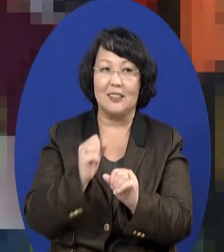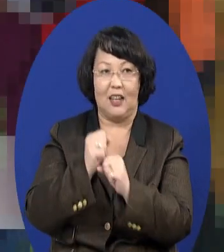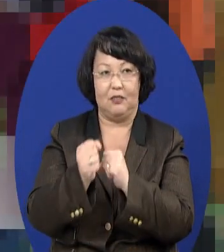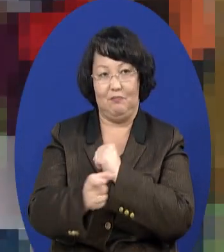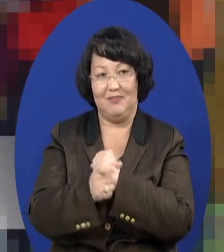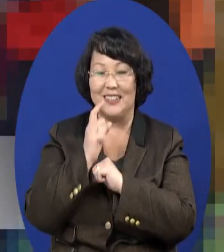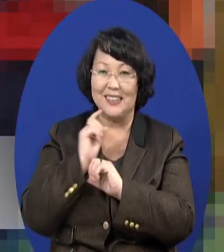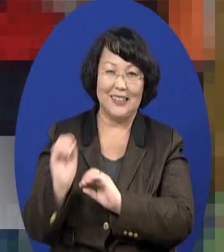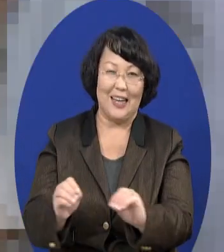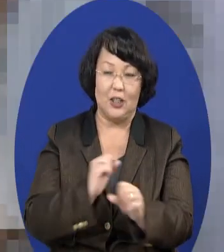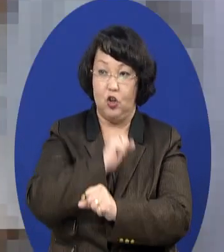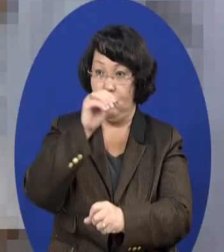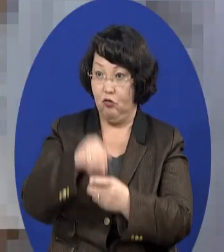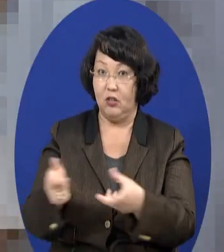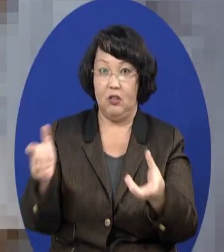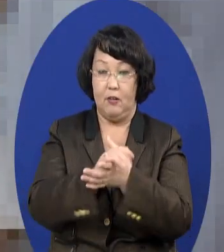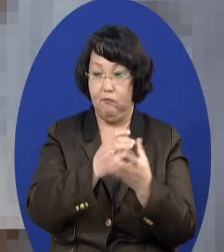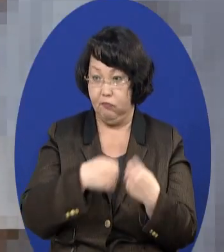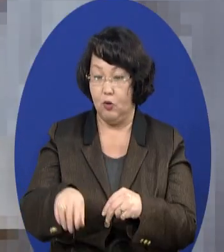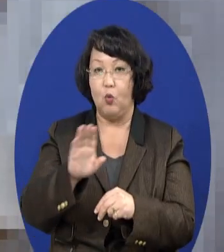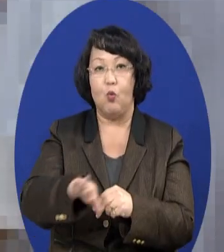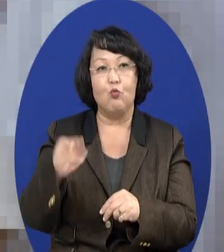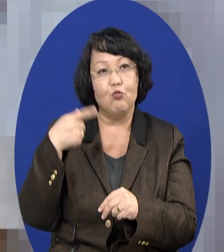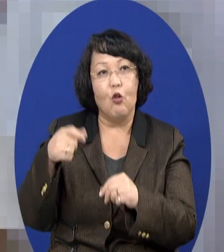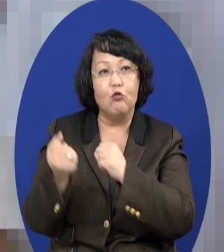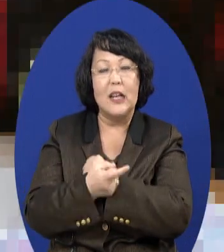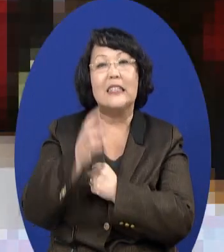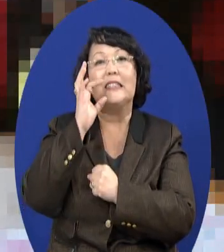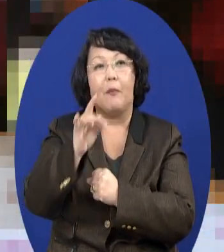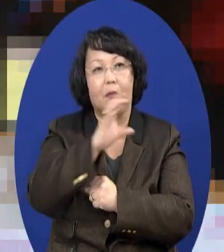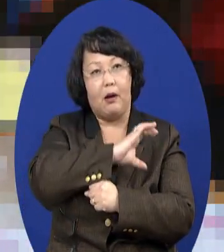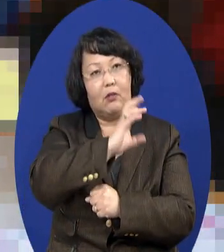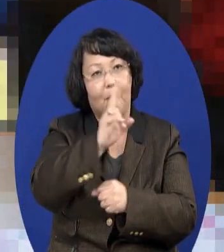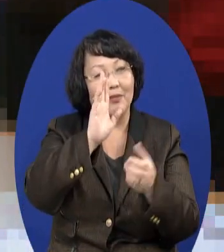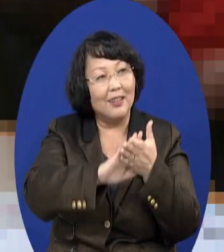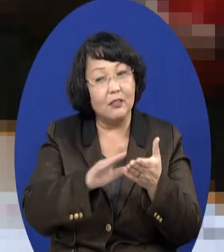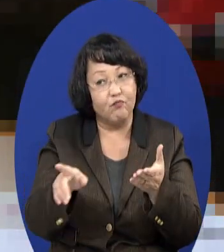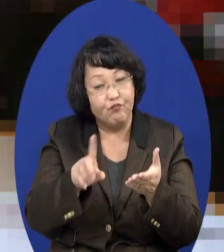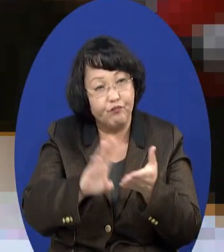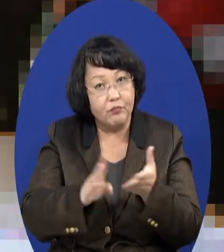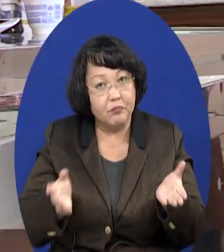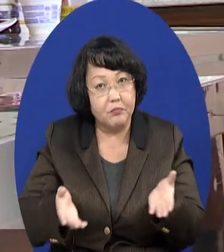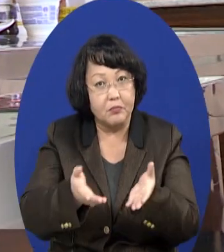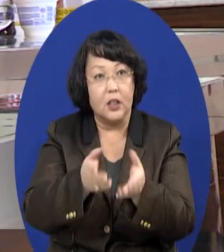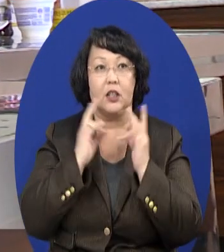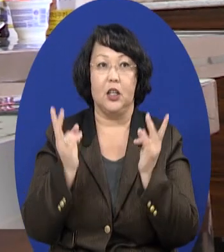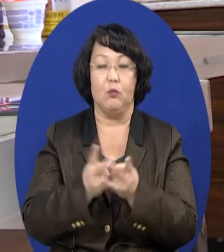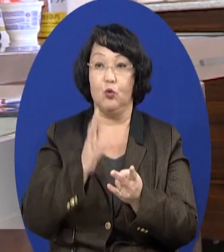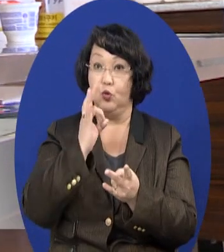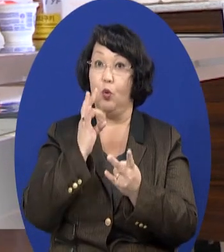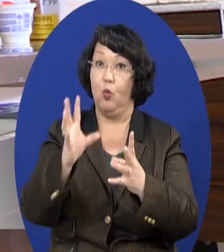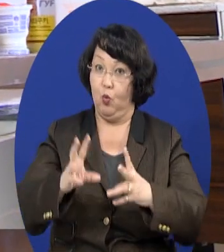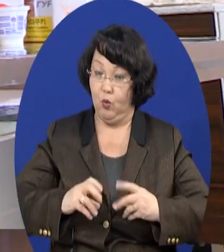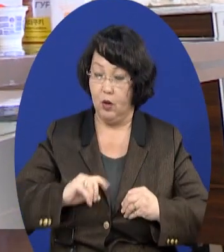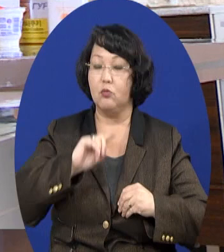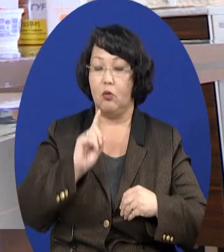нь гэрээ хийж хүүхдүүдийн онцлогийг маш сайн тухайн байгуулахад ойлгуулдаг байна. Хамгийн гол нийгэм тэднийг зөвөр хүлээж авч ялгарлан гадуурхахгүй байвал